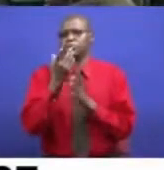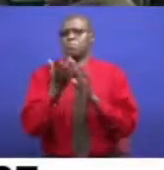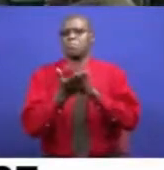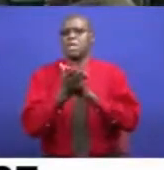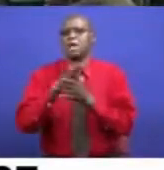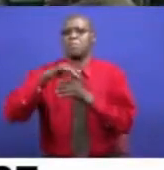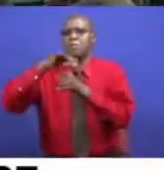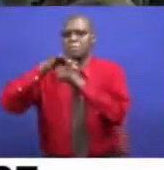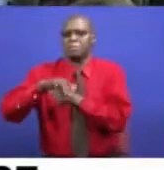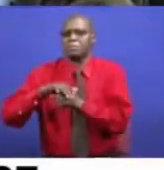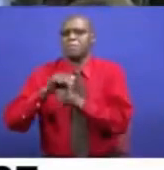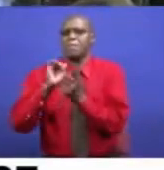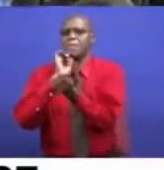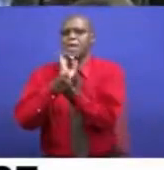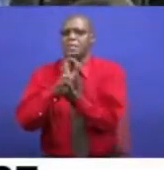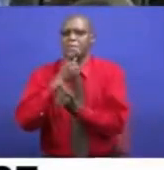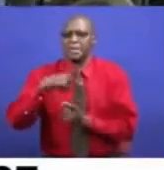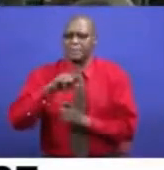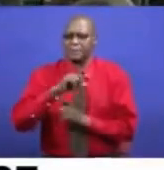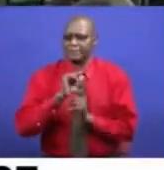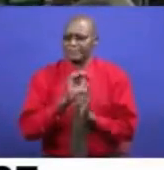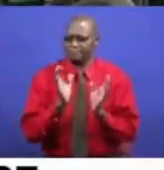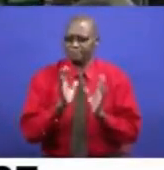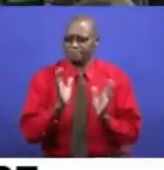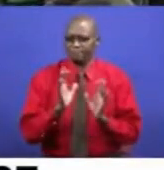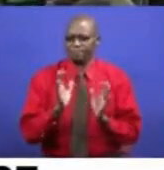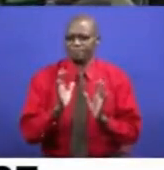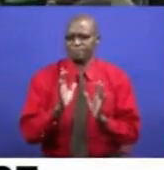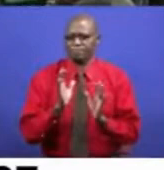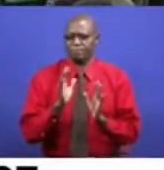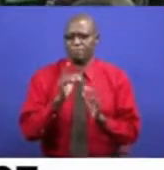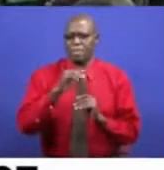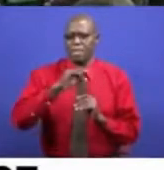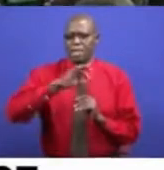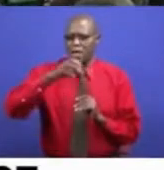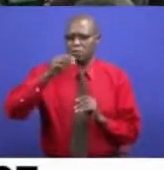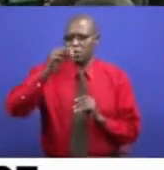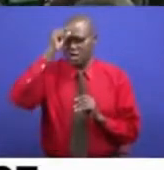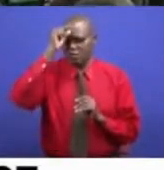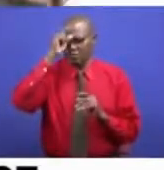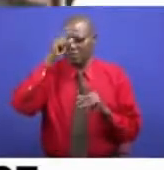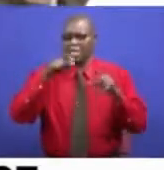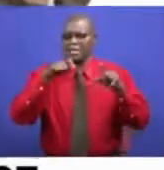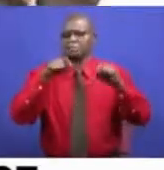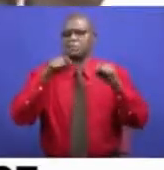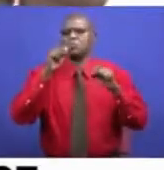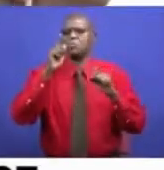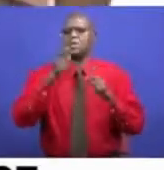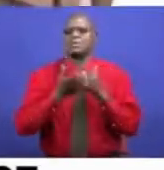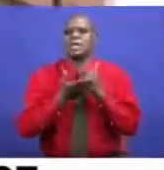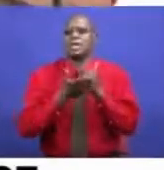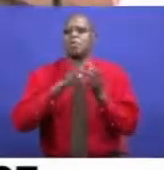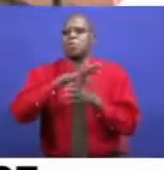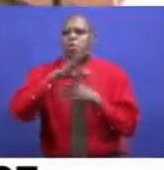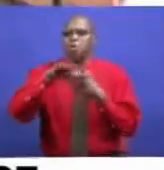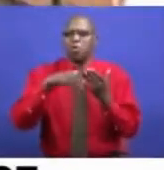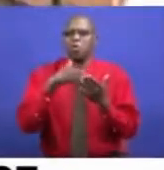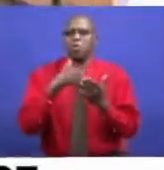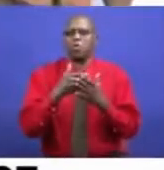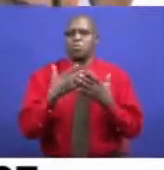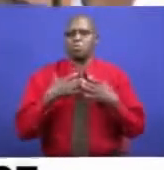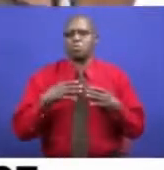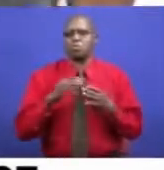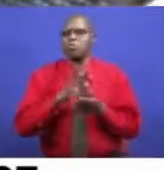Atukuleta government namna hiyo. Tulijua county government administration atasaidia watu wote bila kubagua.